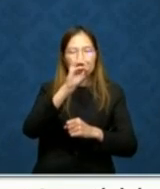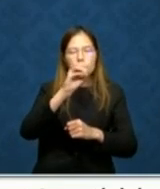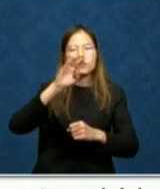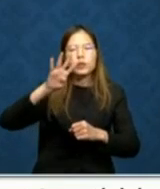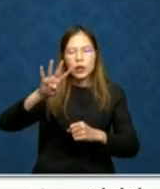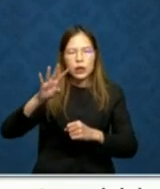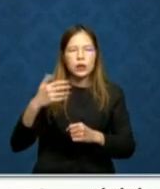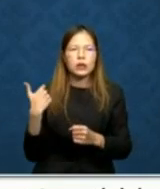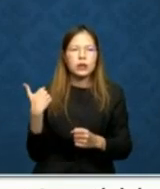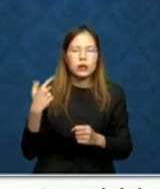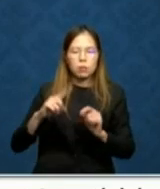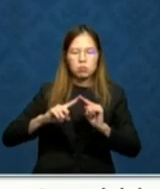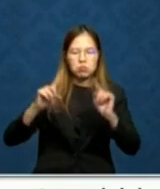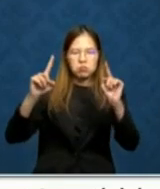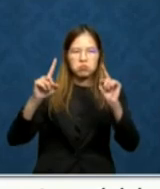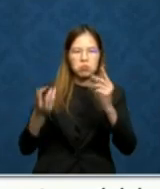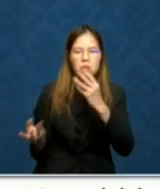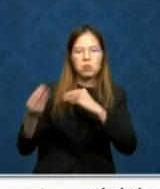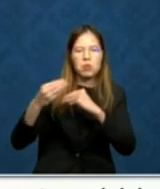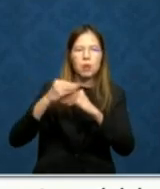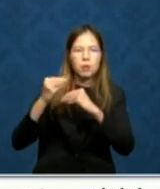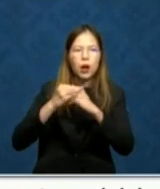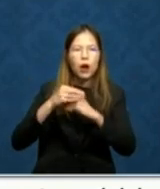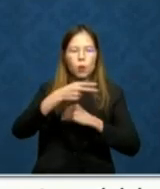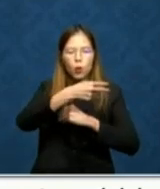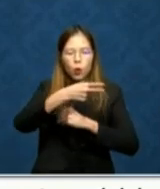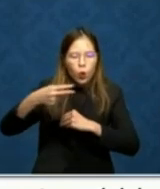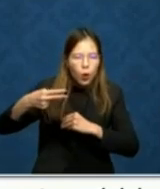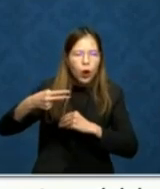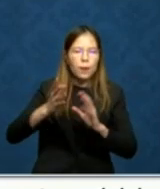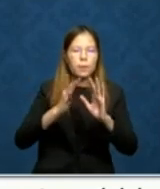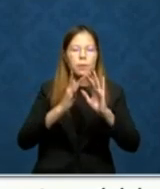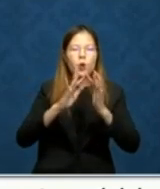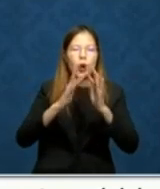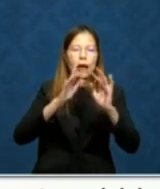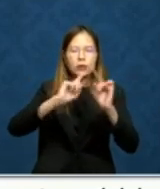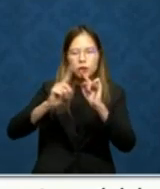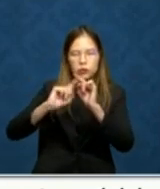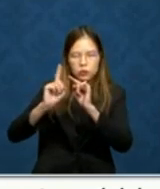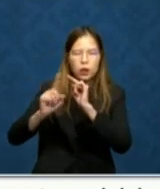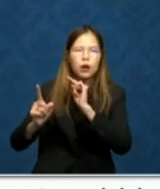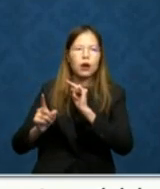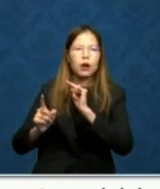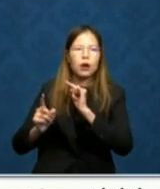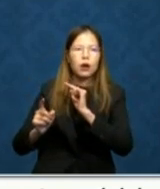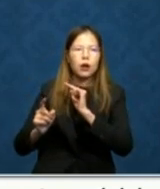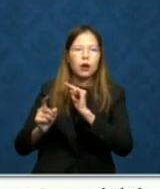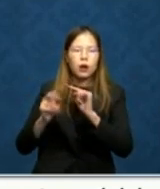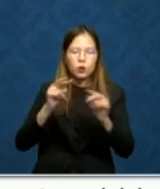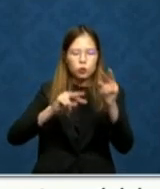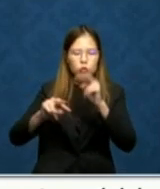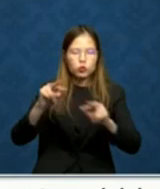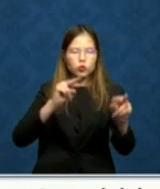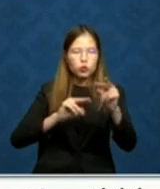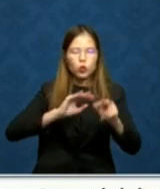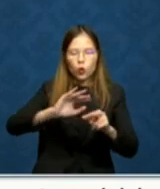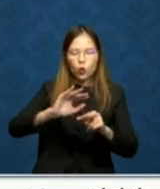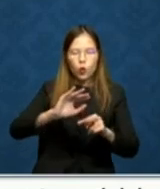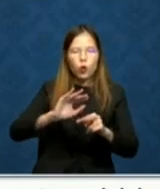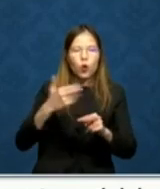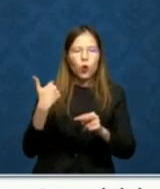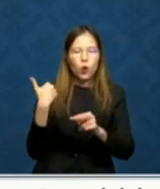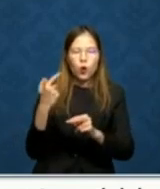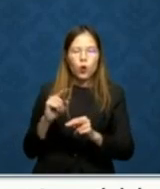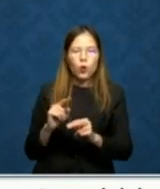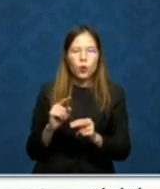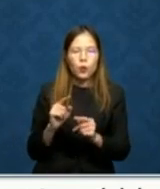ค่ะโดยส่วนใหญ่เป็นการคุกคามผ่านข้อความหรือสื่อสังคมออนไลน์จากการสำรวจของสำนักงานสถิติแห่ง